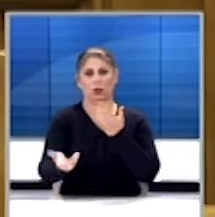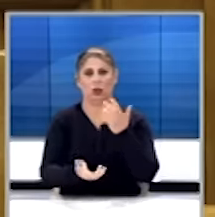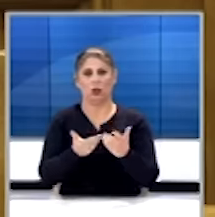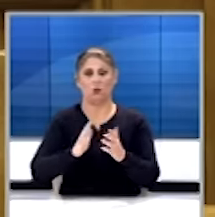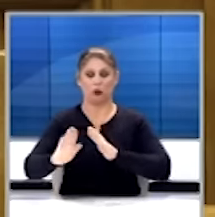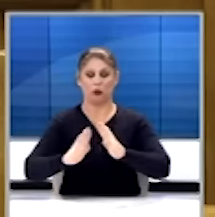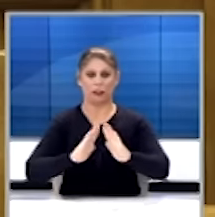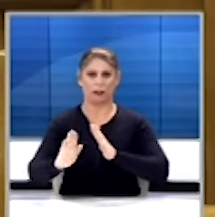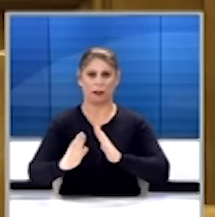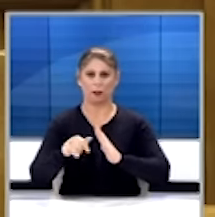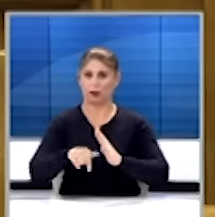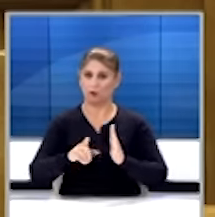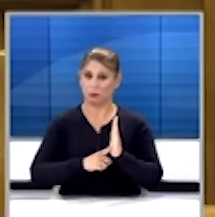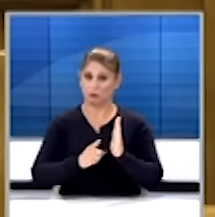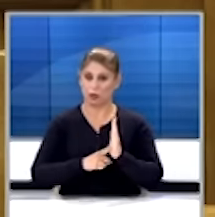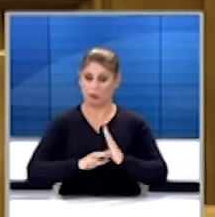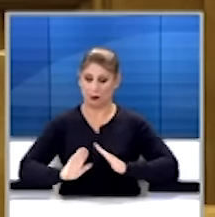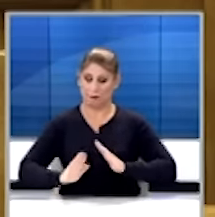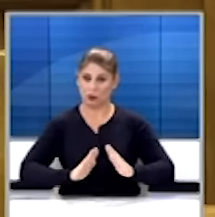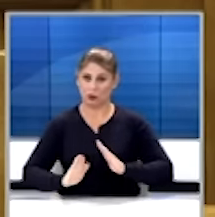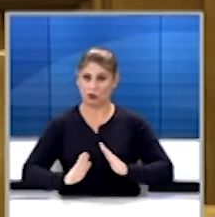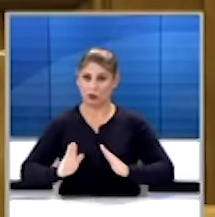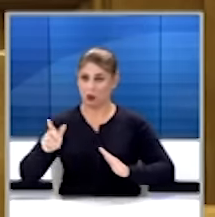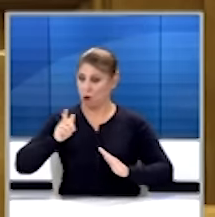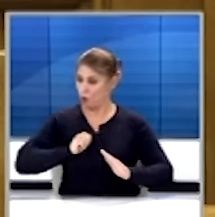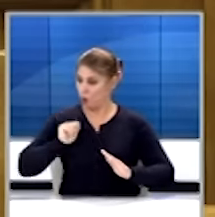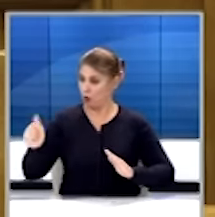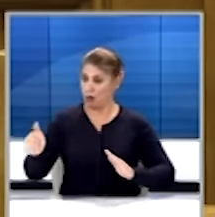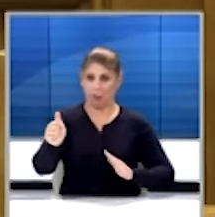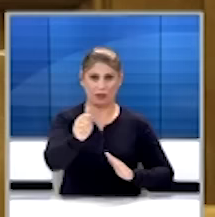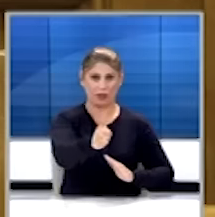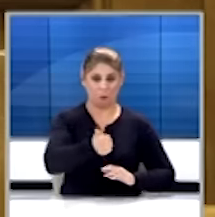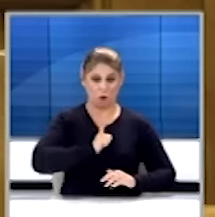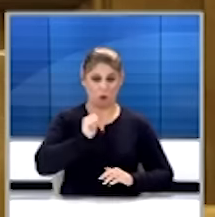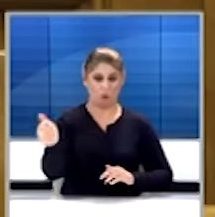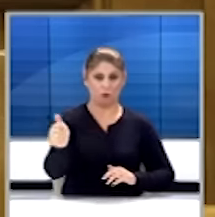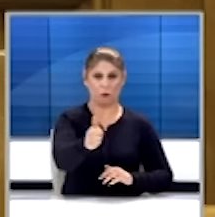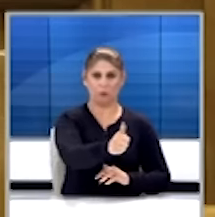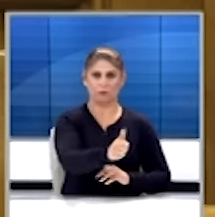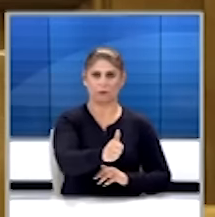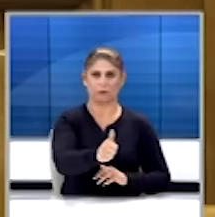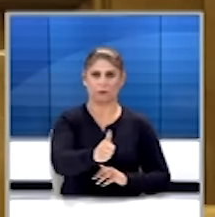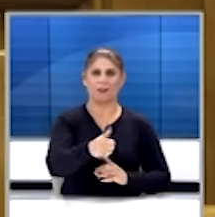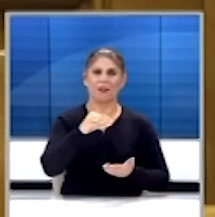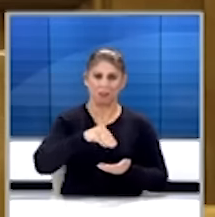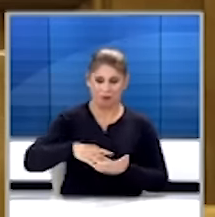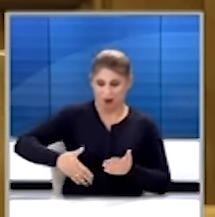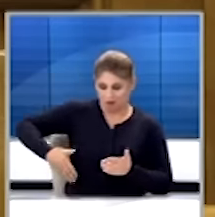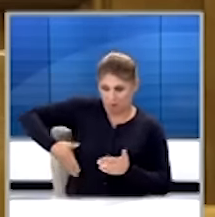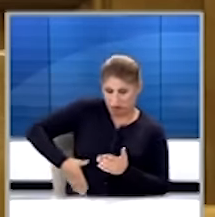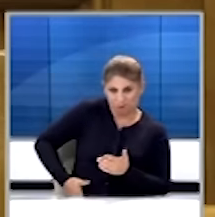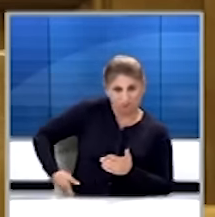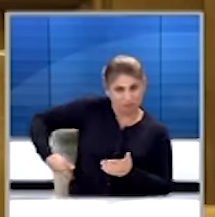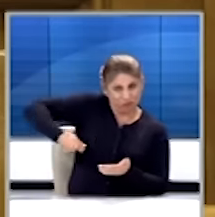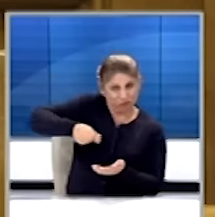τις οποίες πρέπει να μεριμνήσει ο κάθε ιδιοκτήτης μόνος του, βάζοντας πάλι βαθιά το χέρι στην